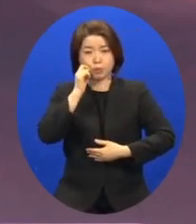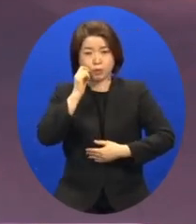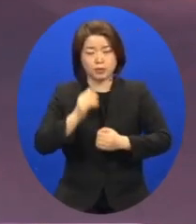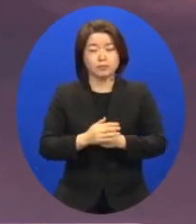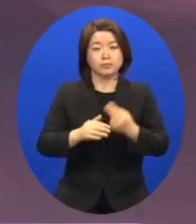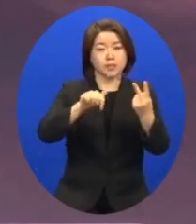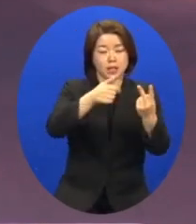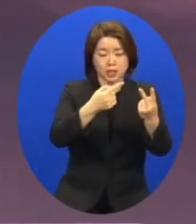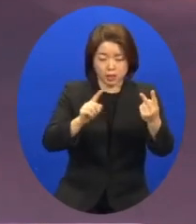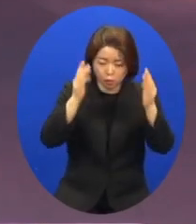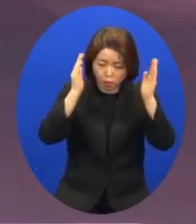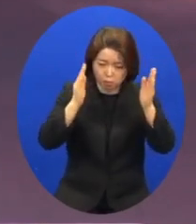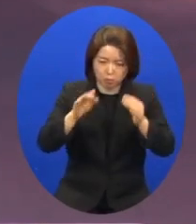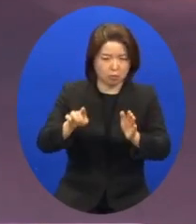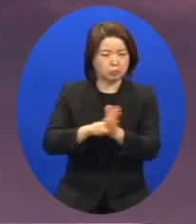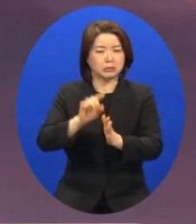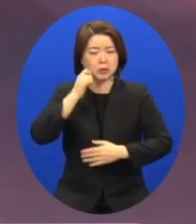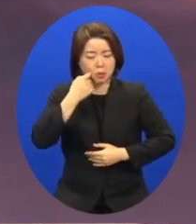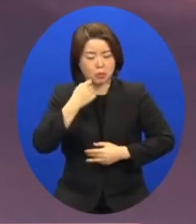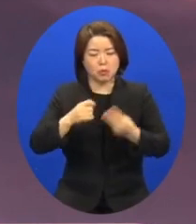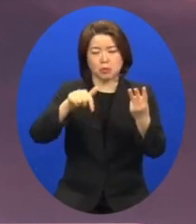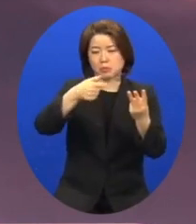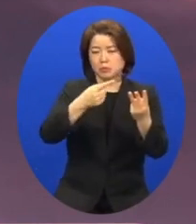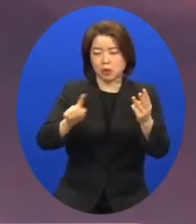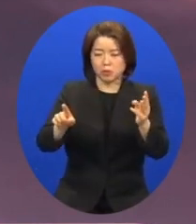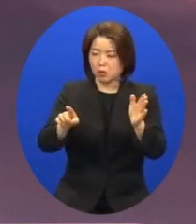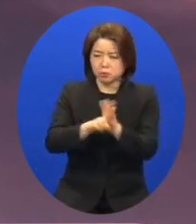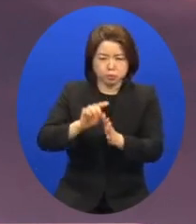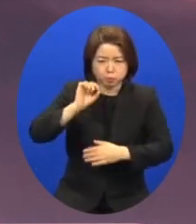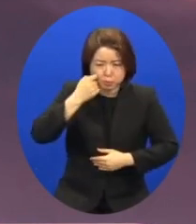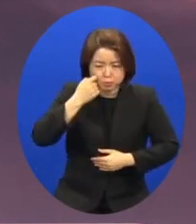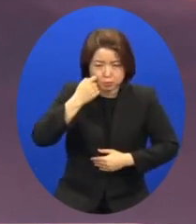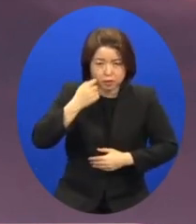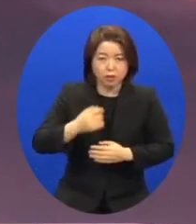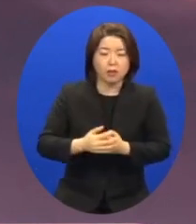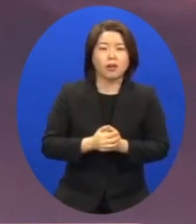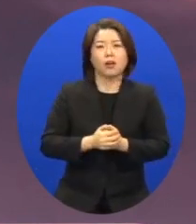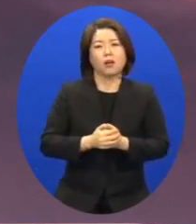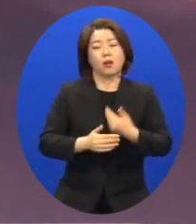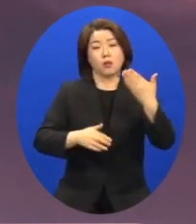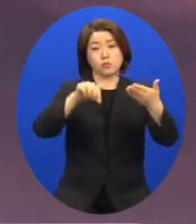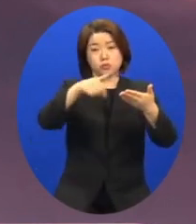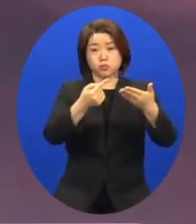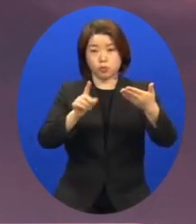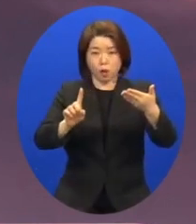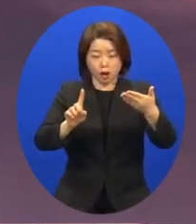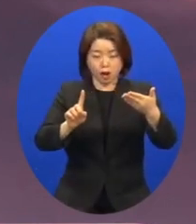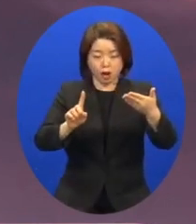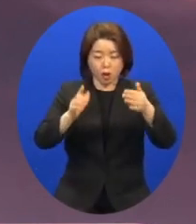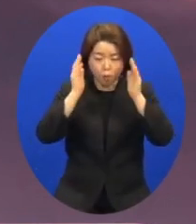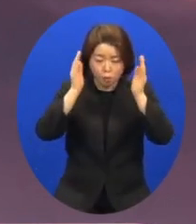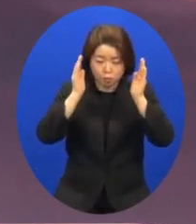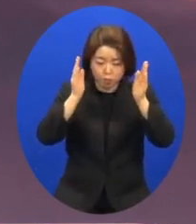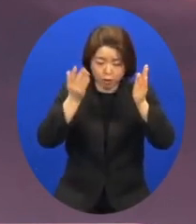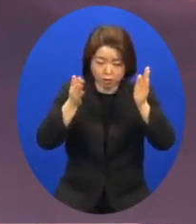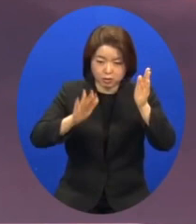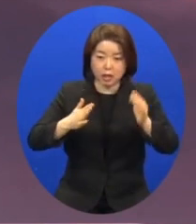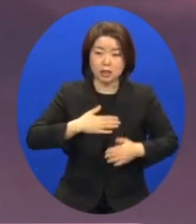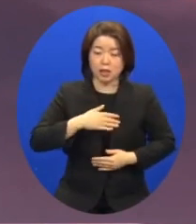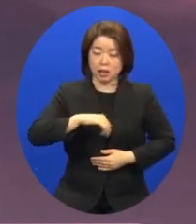이과를 공부에도 믿어지지가 삶과 를 공부해도 믿어지지가 구가 를 공부 했는데도 자기가 죄인이고